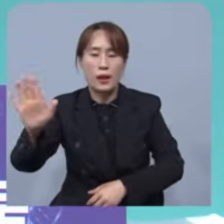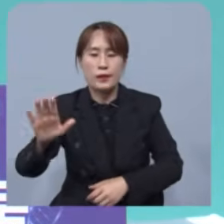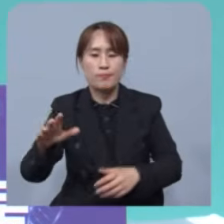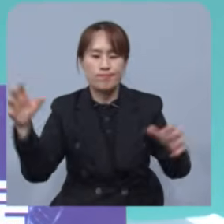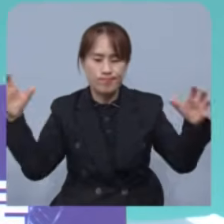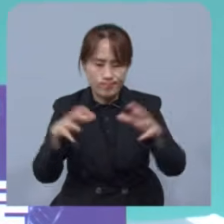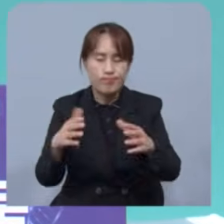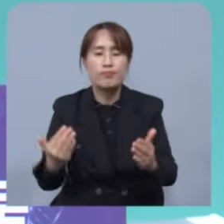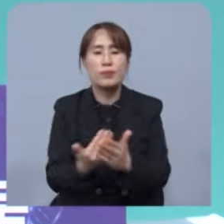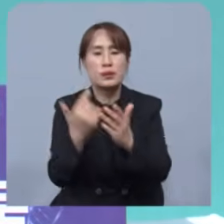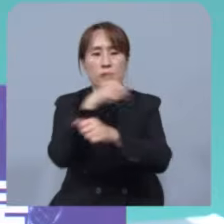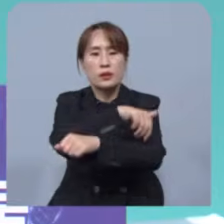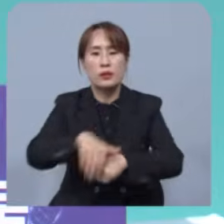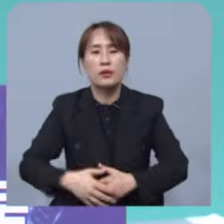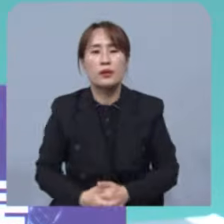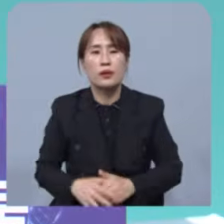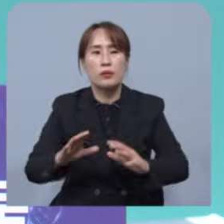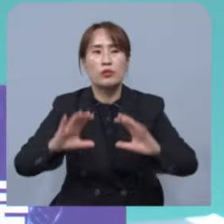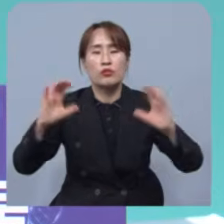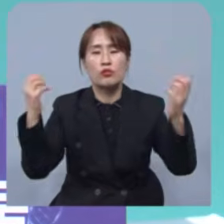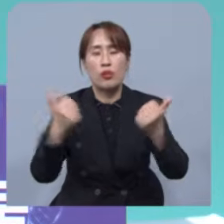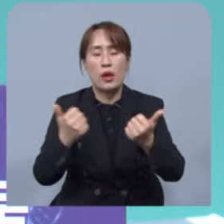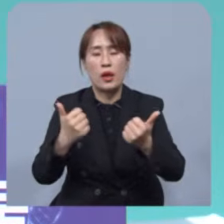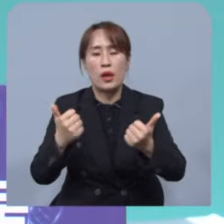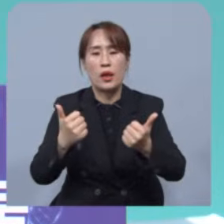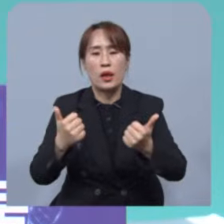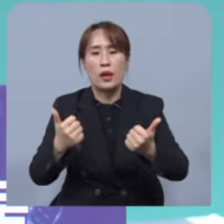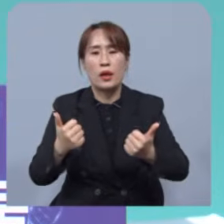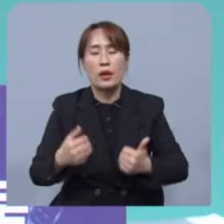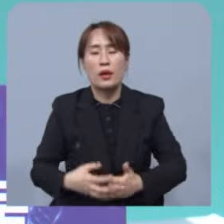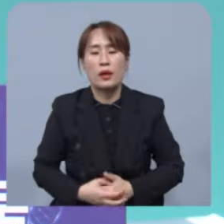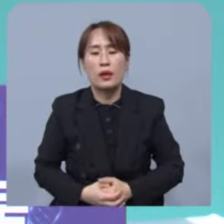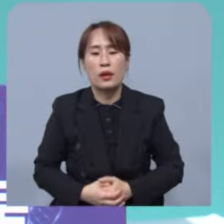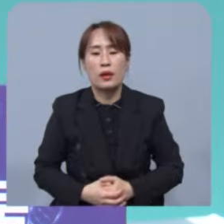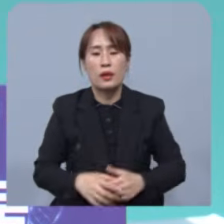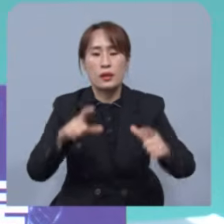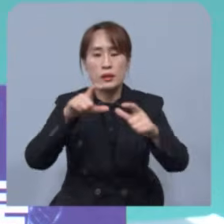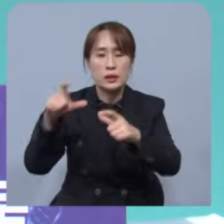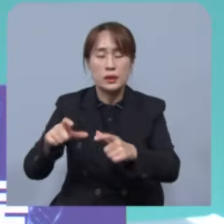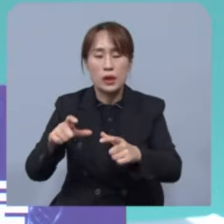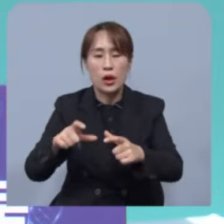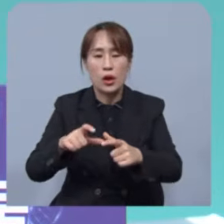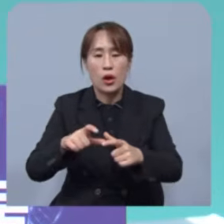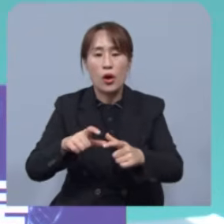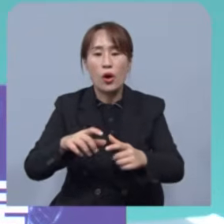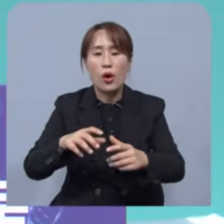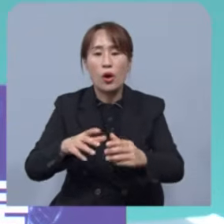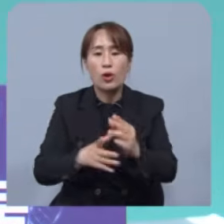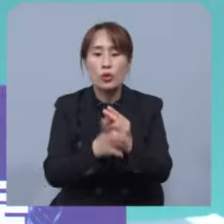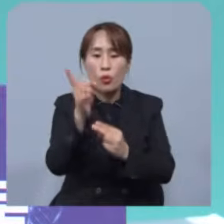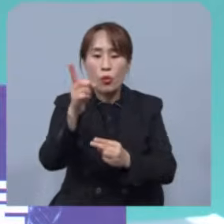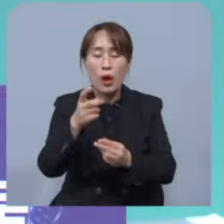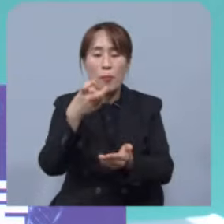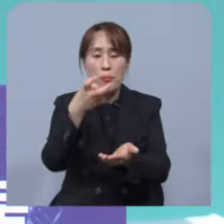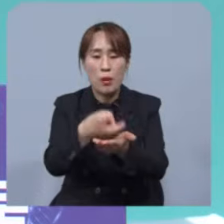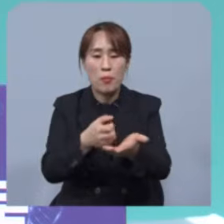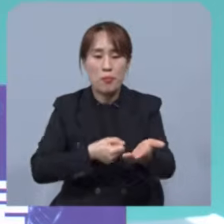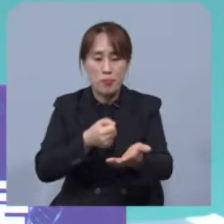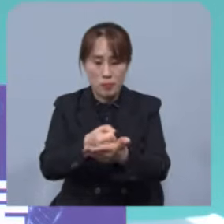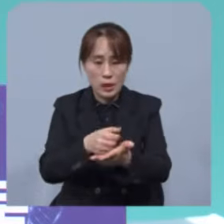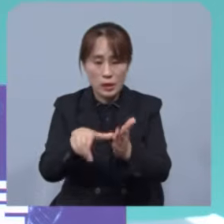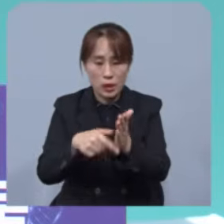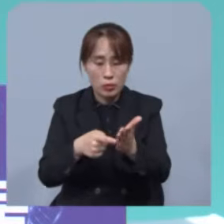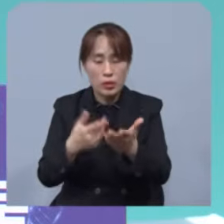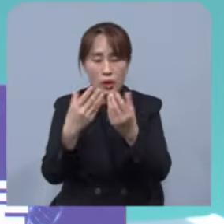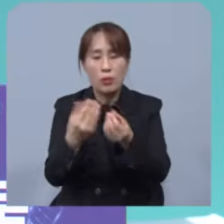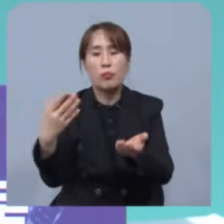제가 이번에 국회에서 그 지역 통합 입법을 할 때도 아마 지역 통합 입법 안에 그게 들어가 있을